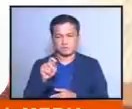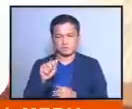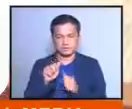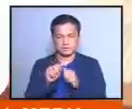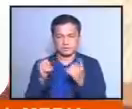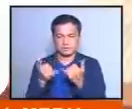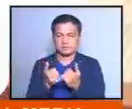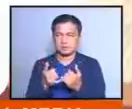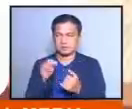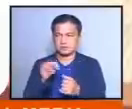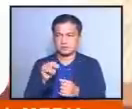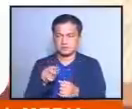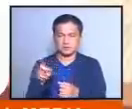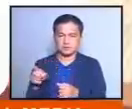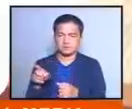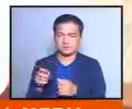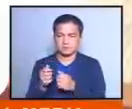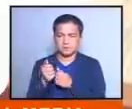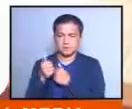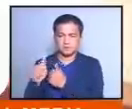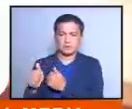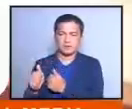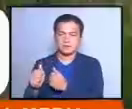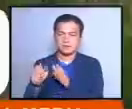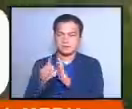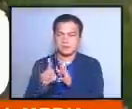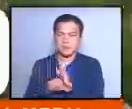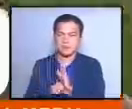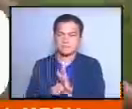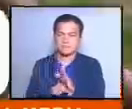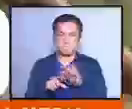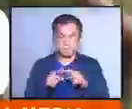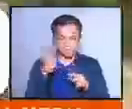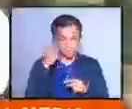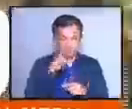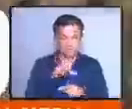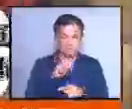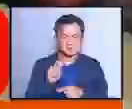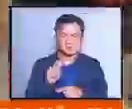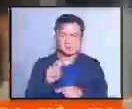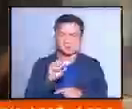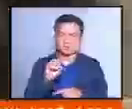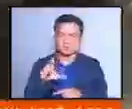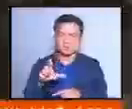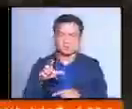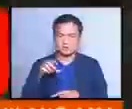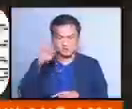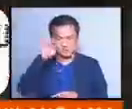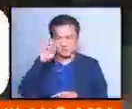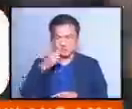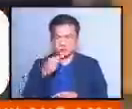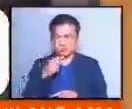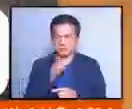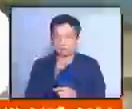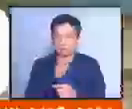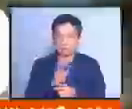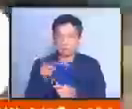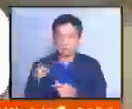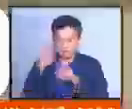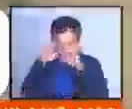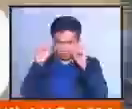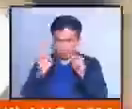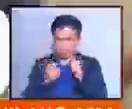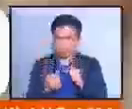agencies na kailangan nilang sumunod sa batas. Pero para kay Lieutenant Colonel Espenido, naniniguro lang ang Pangulo